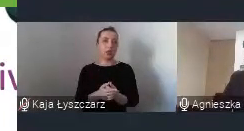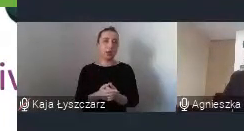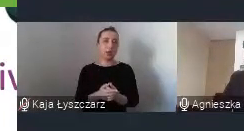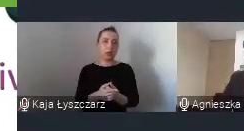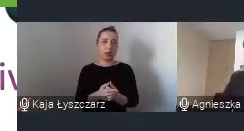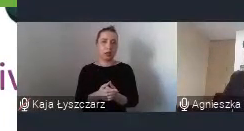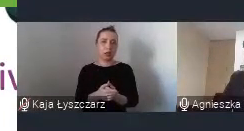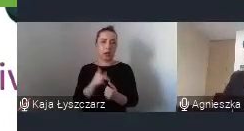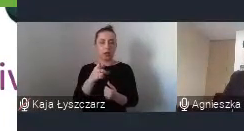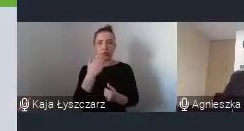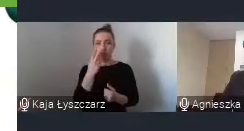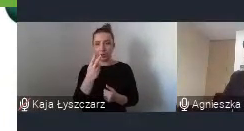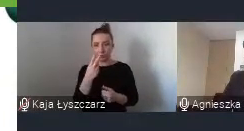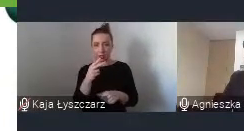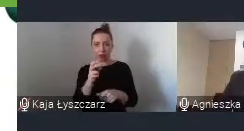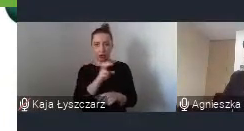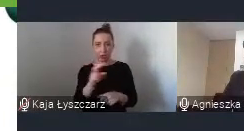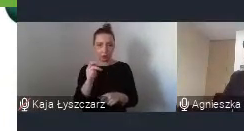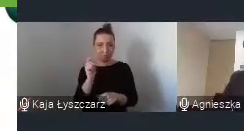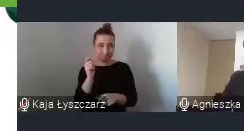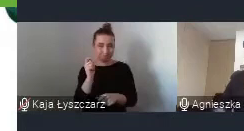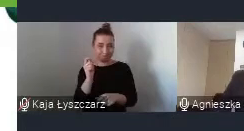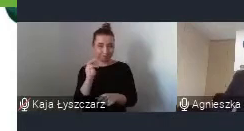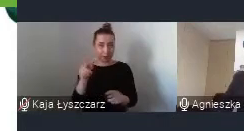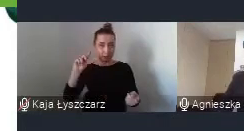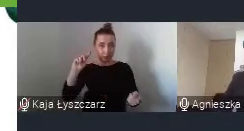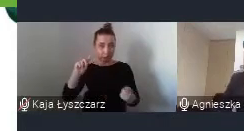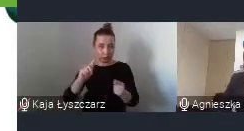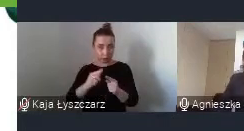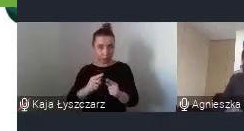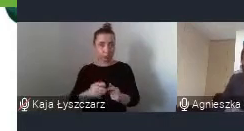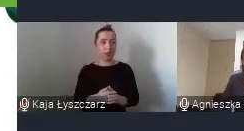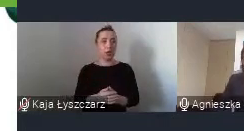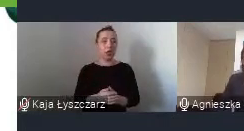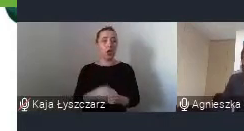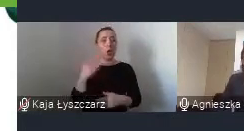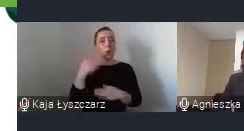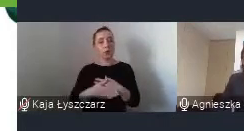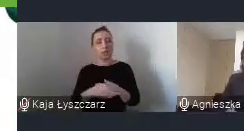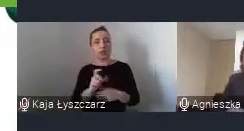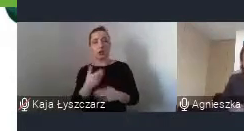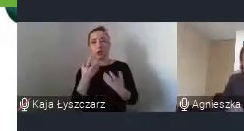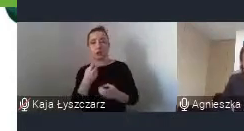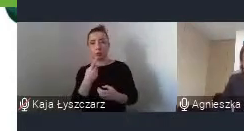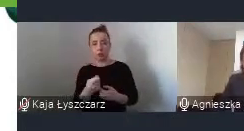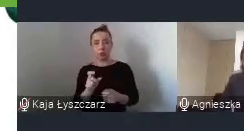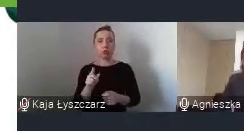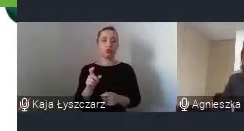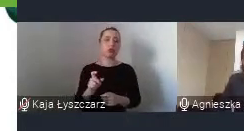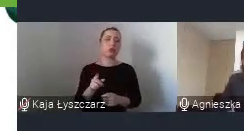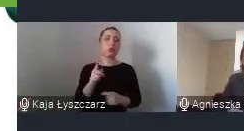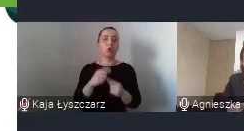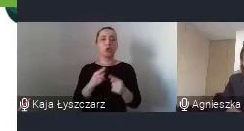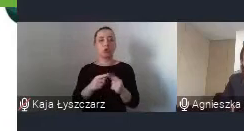się przypominacz czasowy, to ja go przeskoczę. I ostatnia rzecz, którą chciałabym Państwu powiedzieć, to trochę